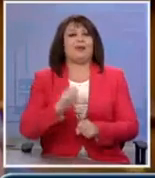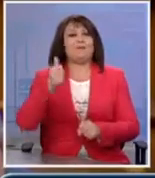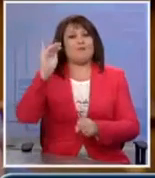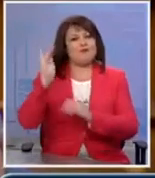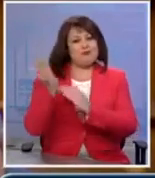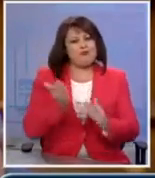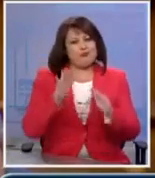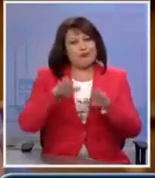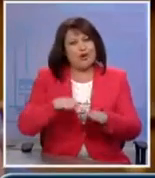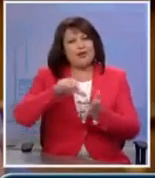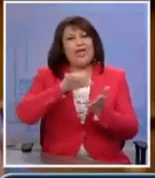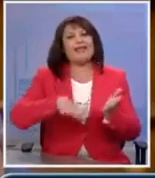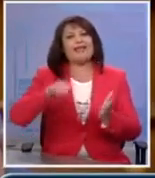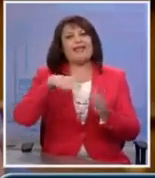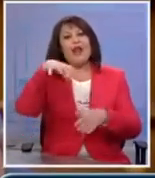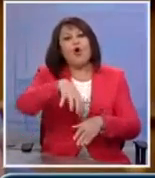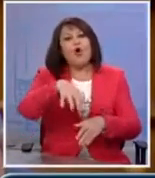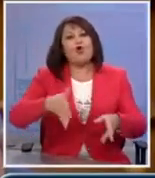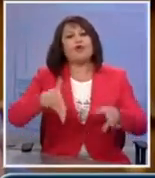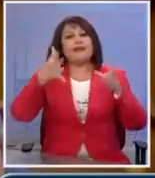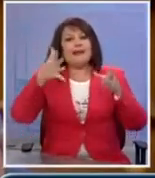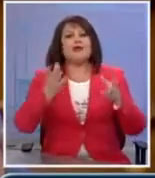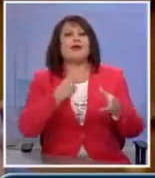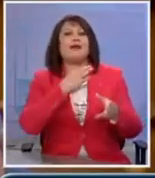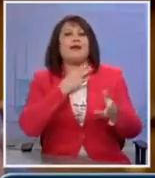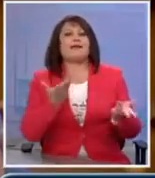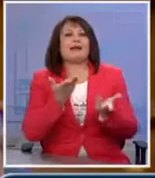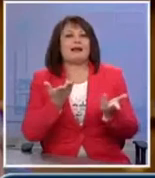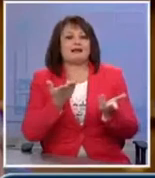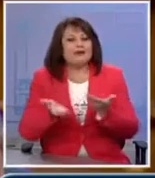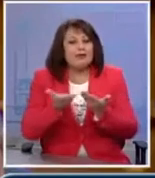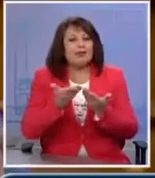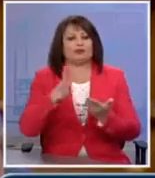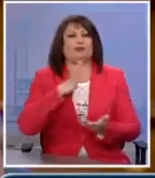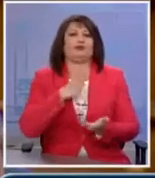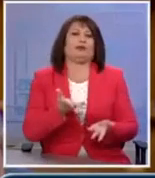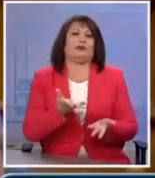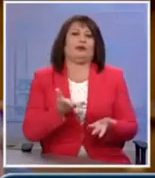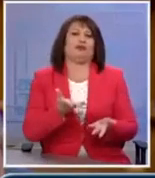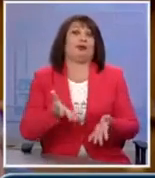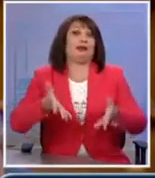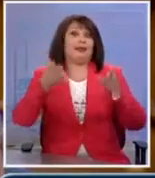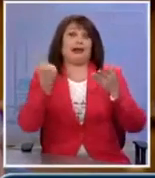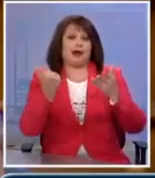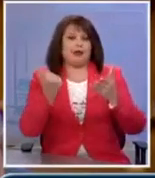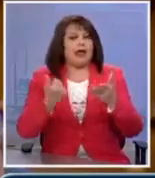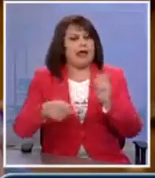στην ενδοχώρα και ειδικά στην Αττική, που είναι το ζητούμενο για την κάλυψη των αναγκών αυτού του πληθυσμού. Ωστόσο, δρομολογούνται